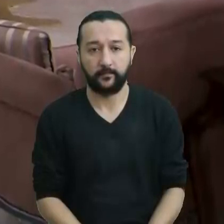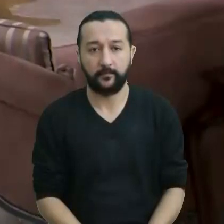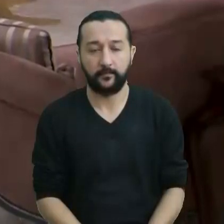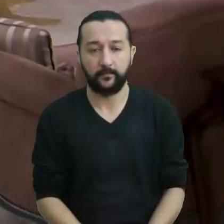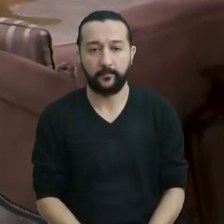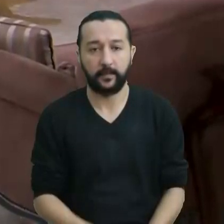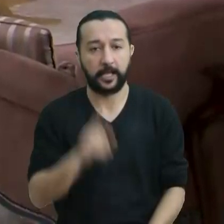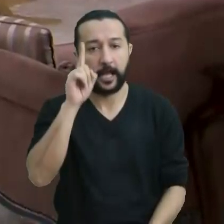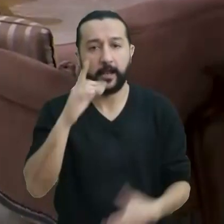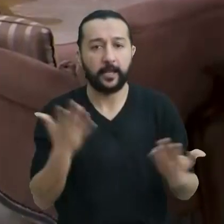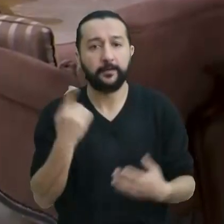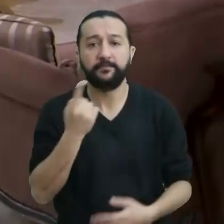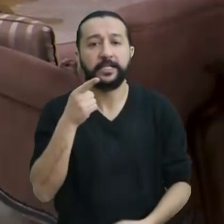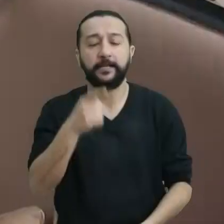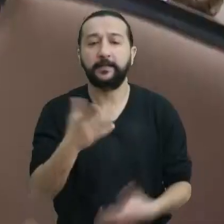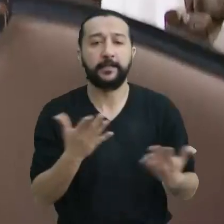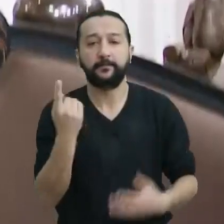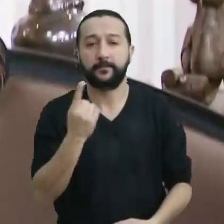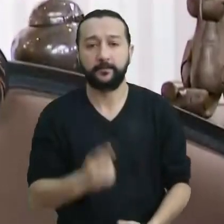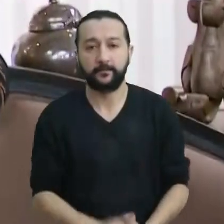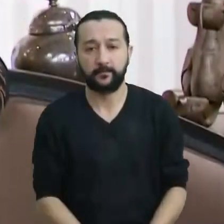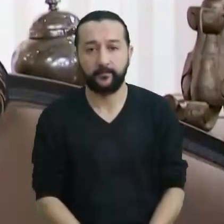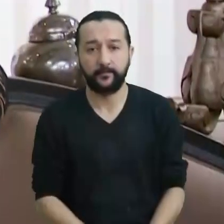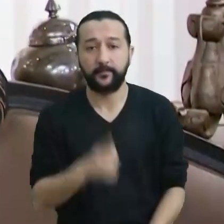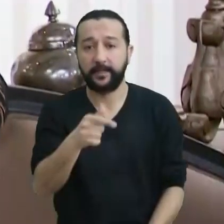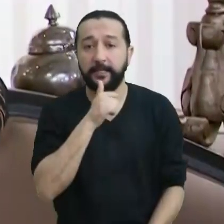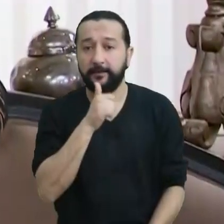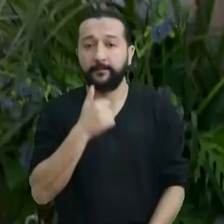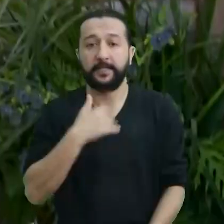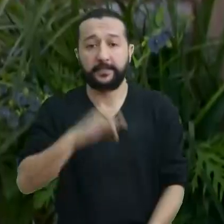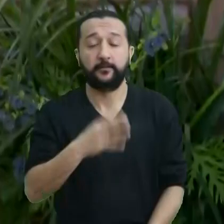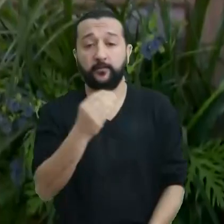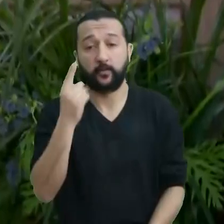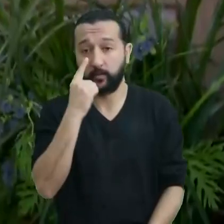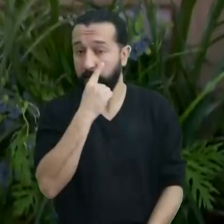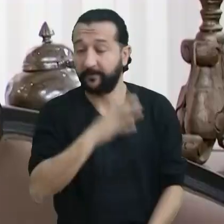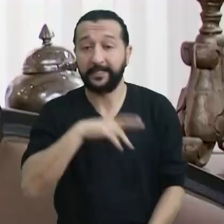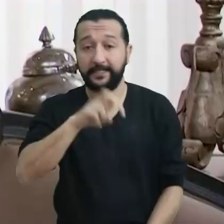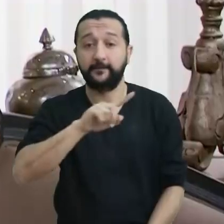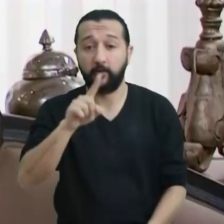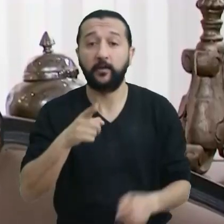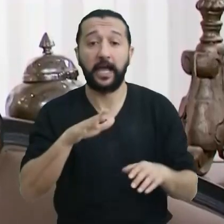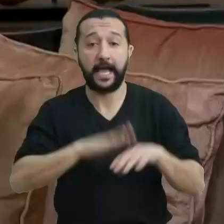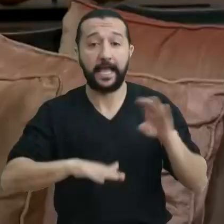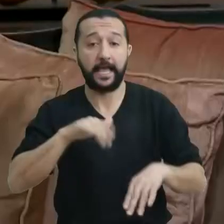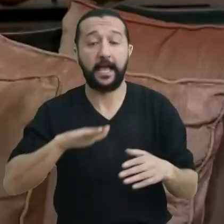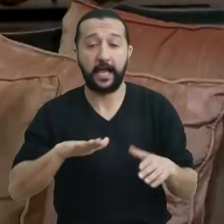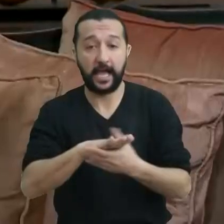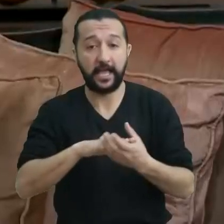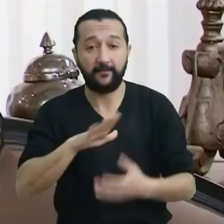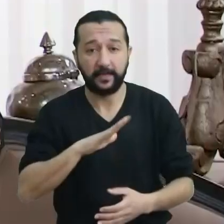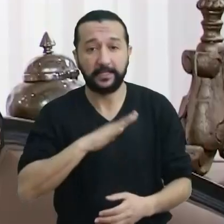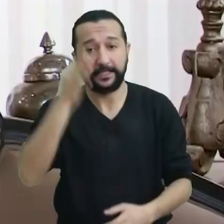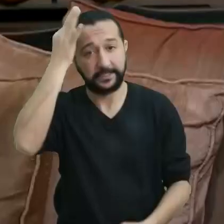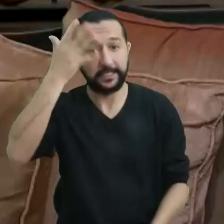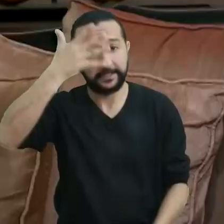altına bakıyor. Allah Allah, nasıl bir şeydi peki? Efendim bir sürü gözü vardı. 8-10 tane de bacağı vardı. Böyle kıllı